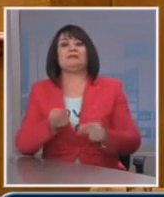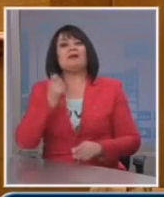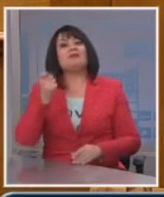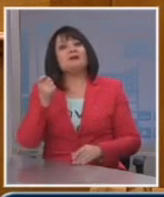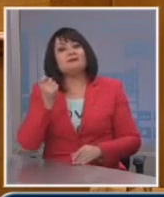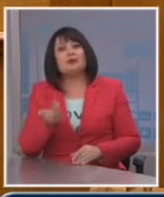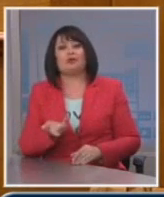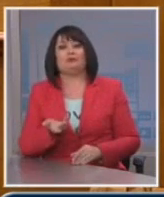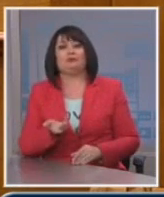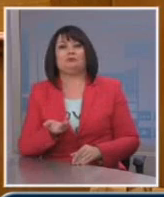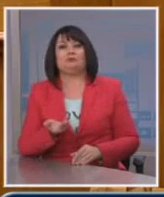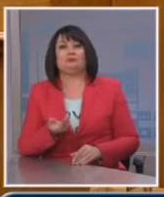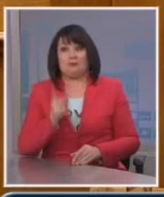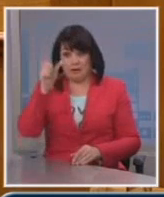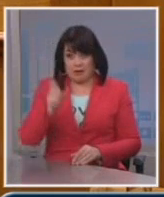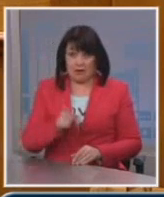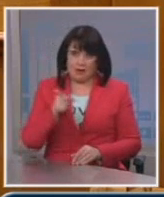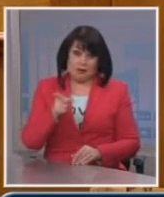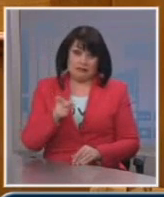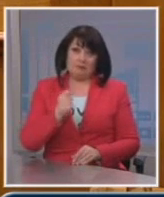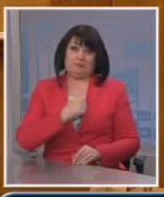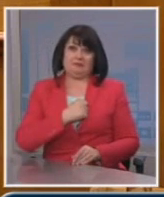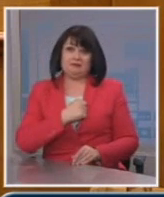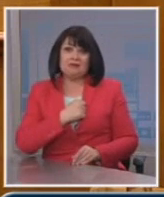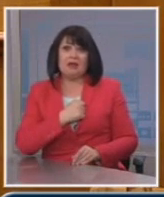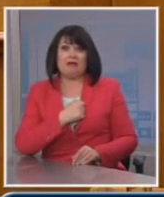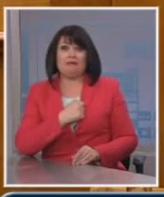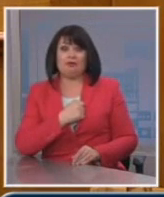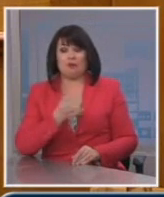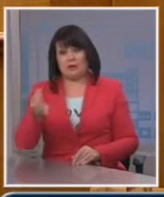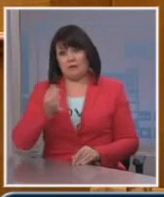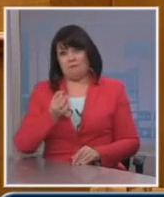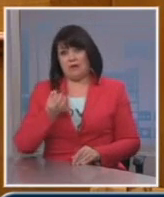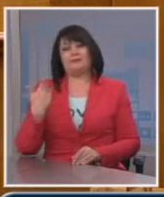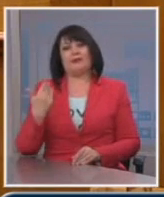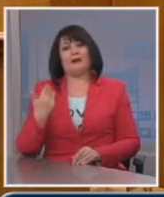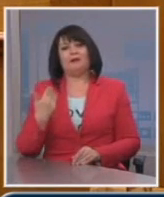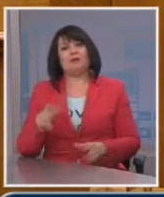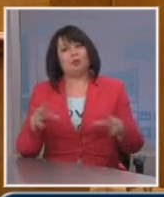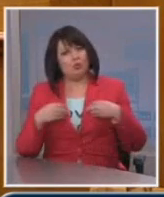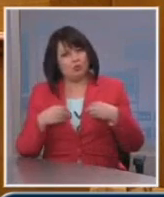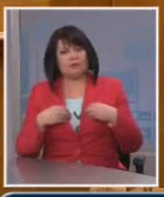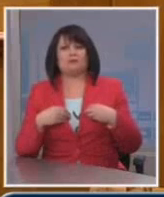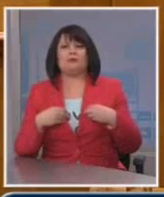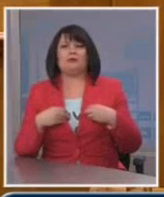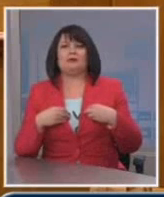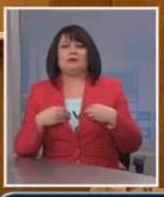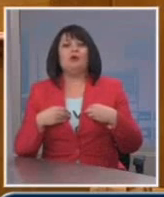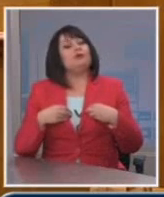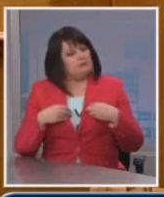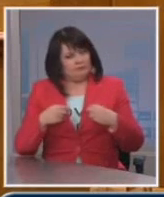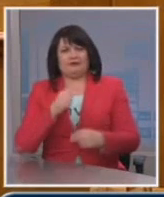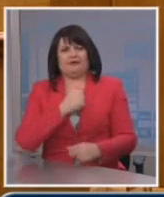ασφαλιστικό που κι εσείς φαντάζομαι, έτσι είχατε πει τουλάχιστον την προηγούμενη φορά, υιοθετείτε την